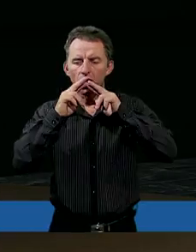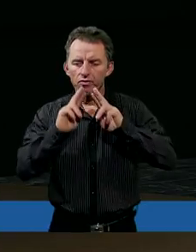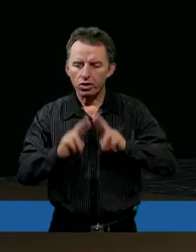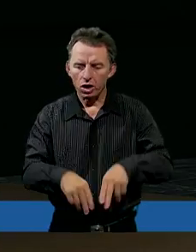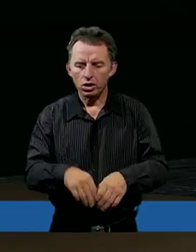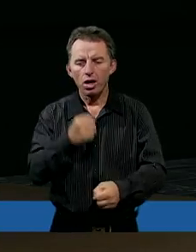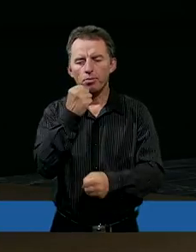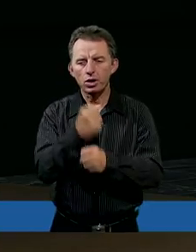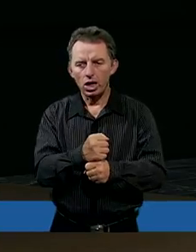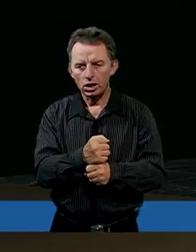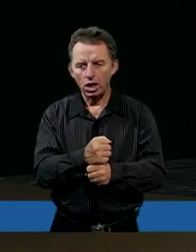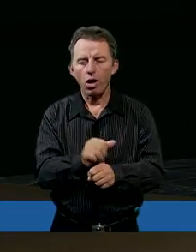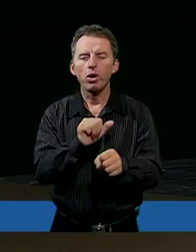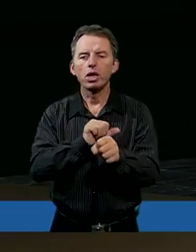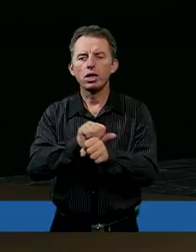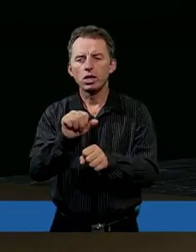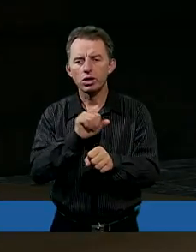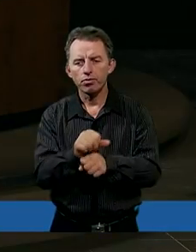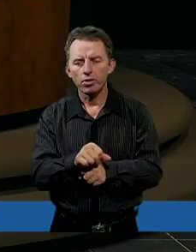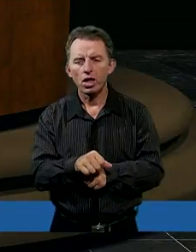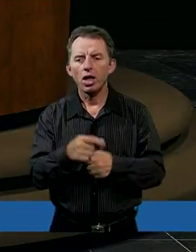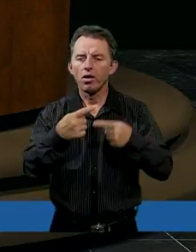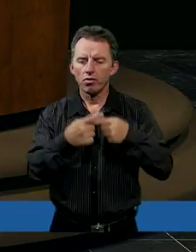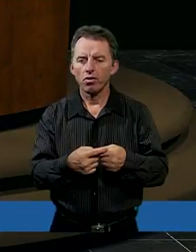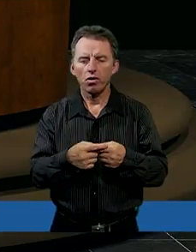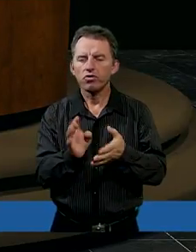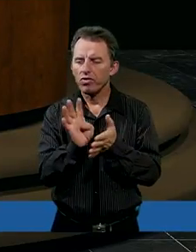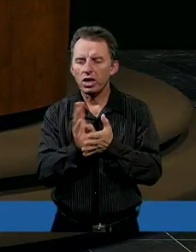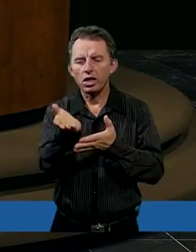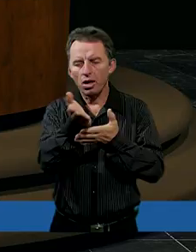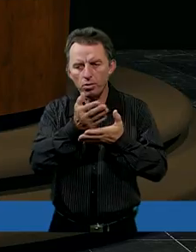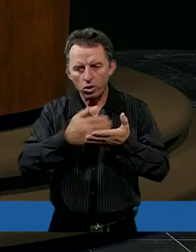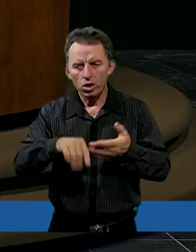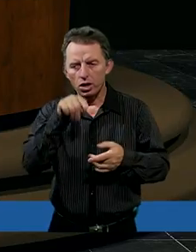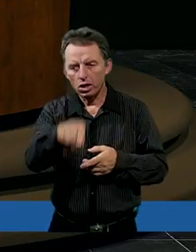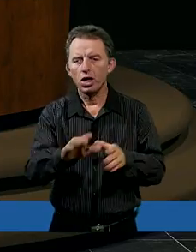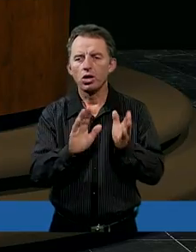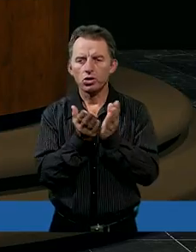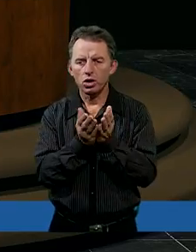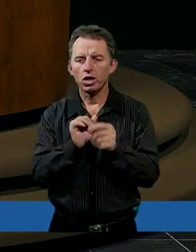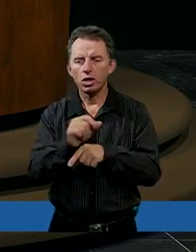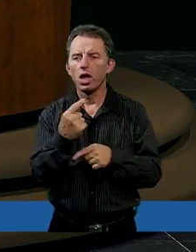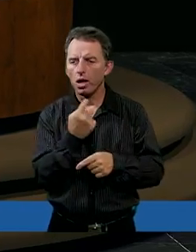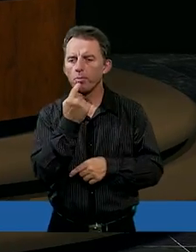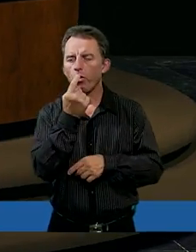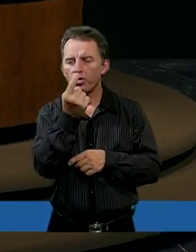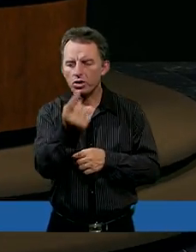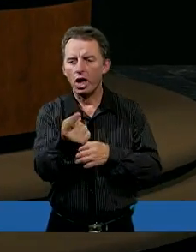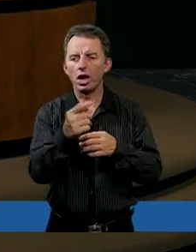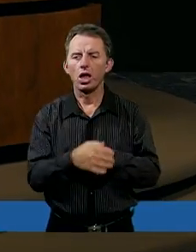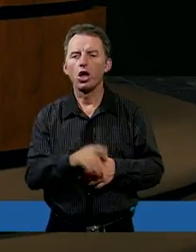wreszcie przestały istnieć. Tak jak w 19 rozdziale tej księgi jest